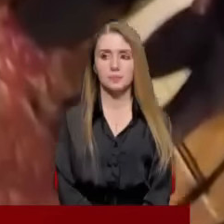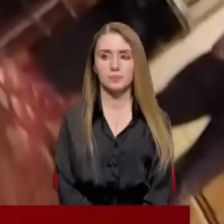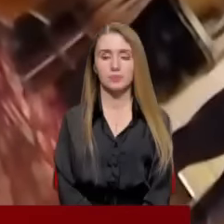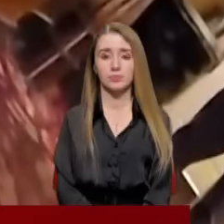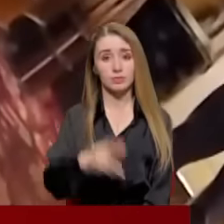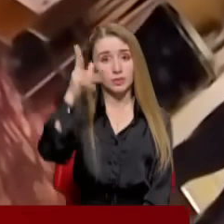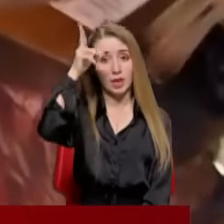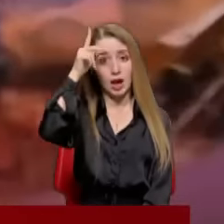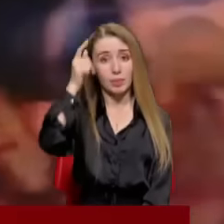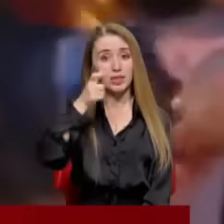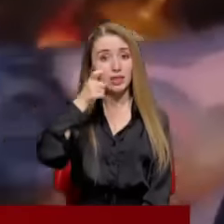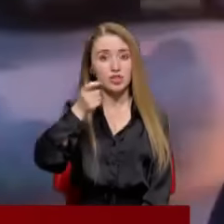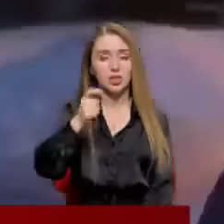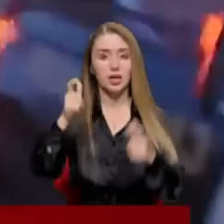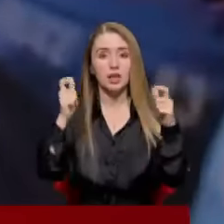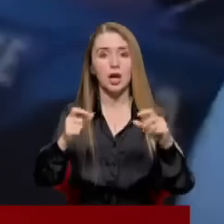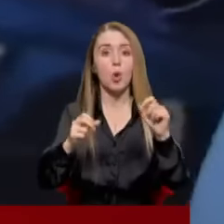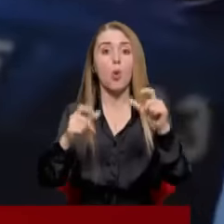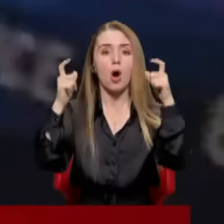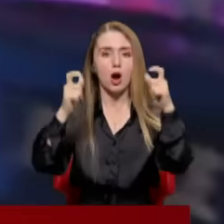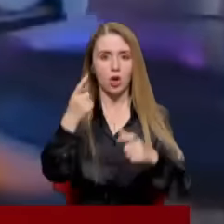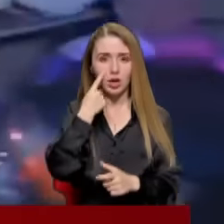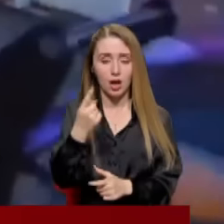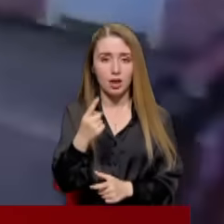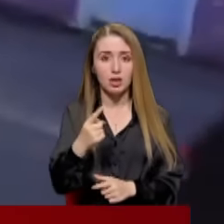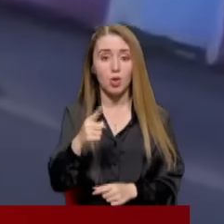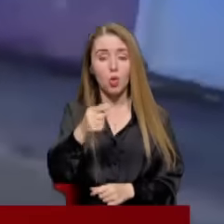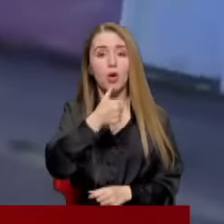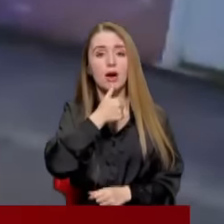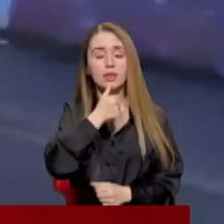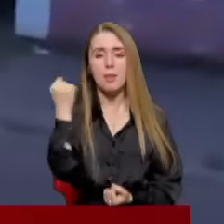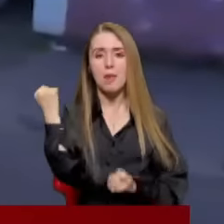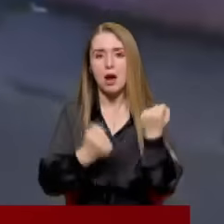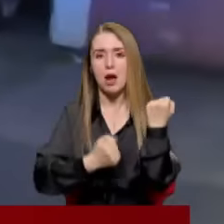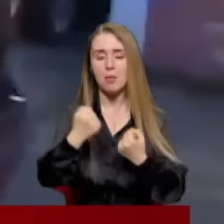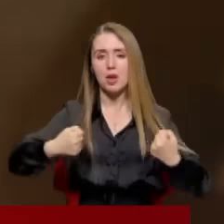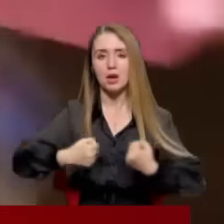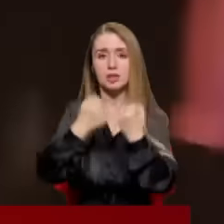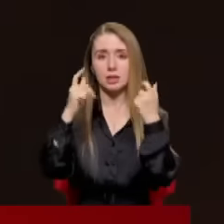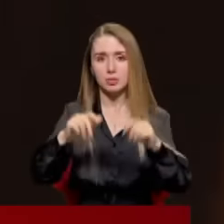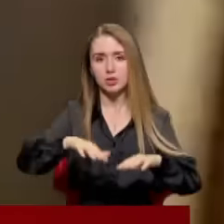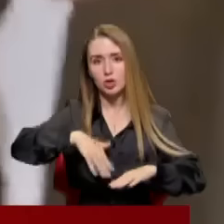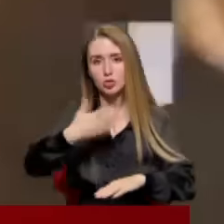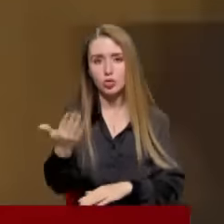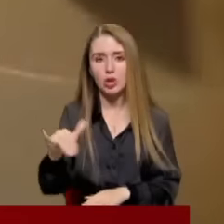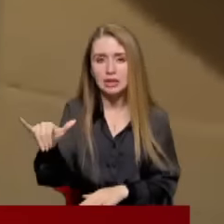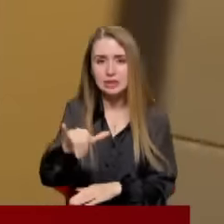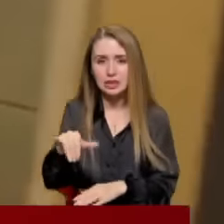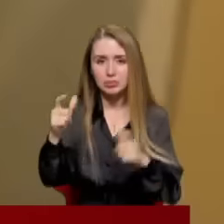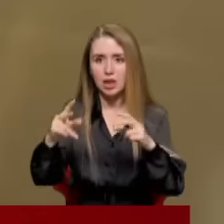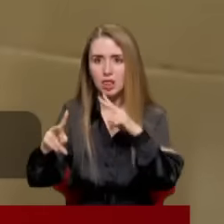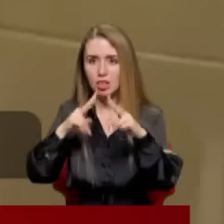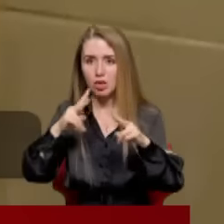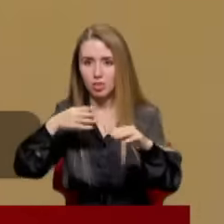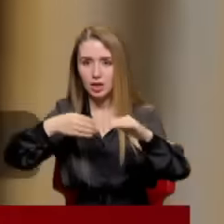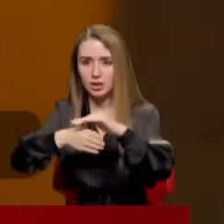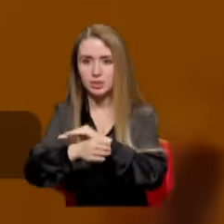Ülkeyi sarsan olayın adresi Ohio eyaleti. Frank Tyson aracıyla kaza yaptıktan sonra yola yakın bir lokantaya girdi.